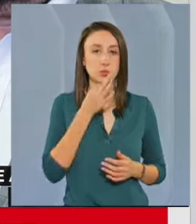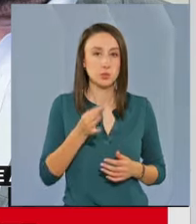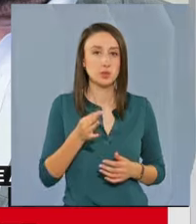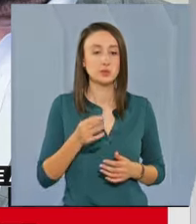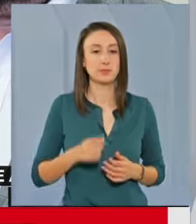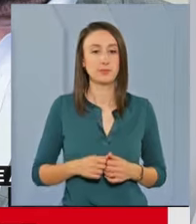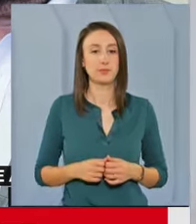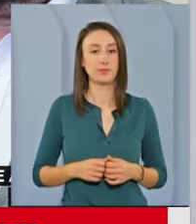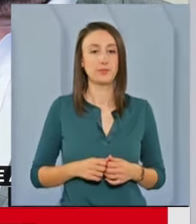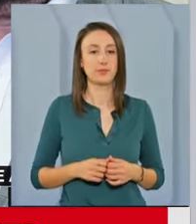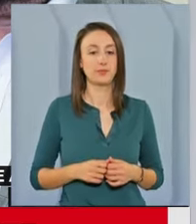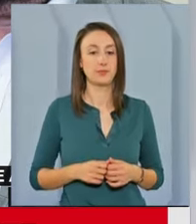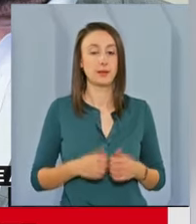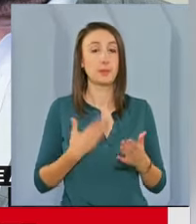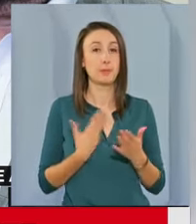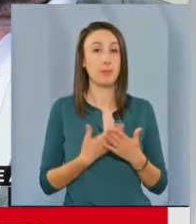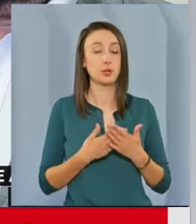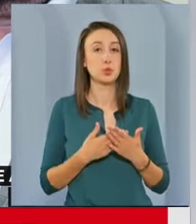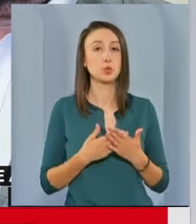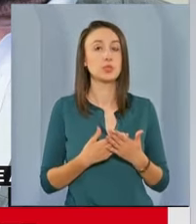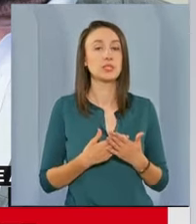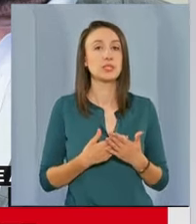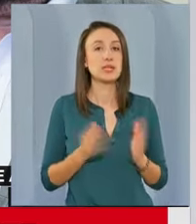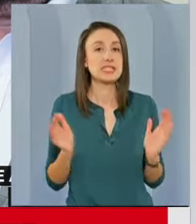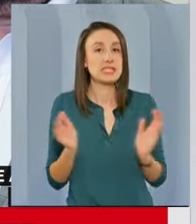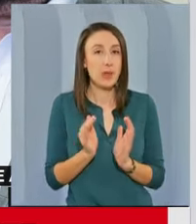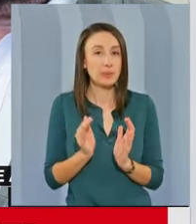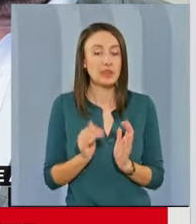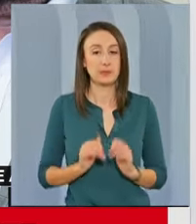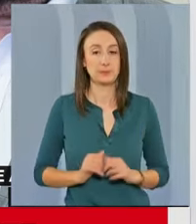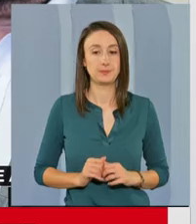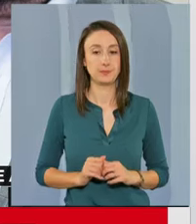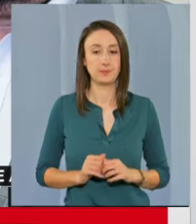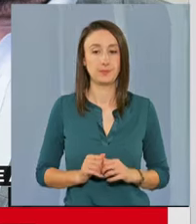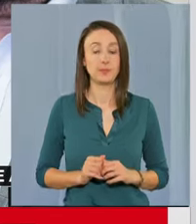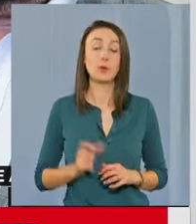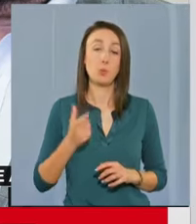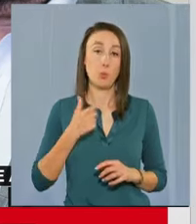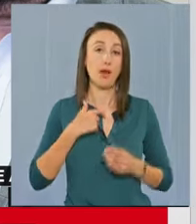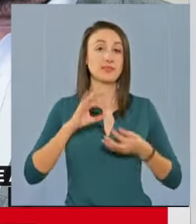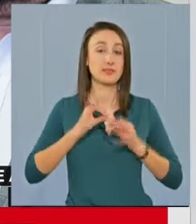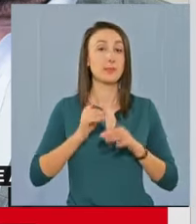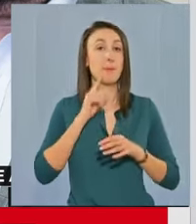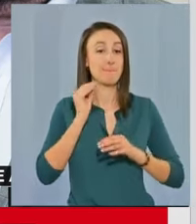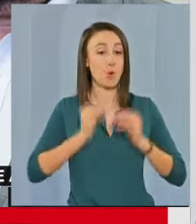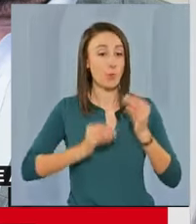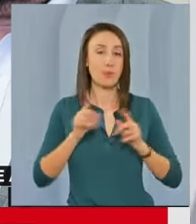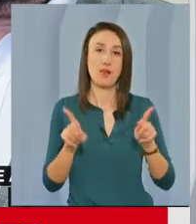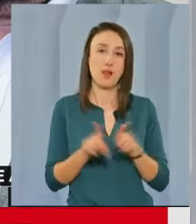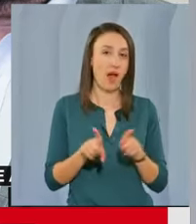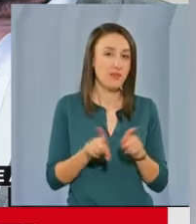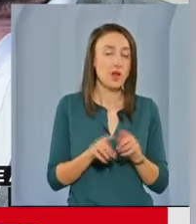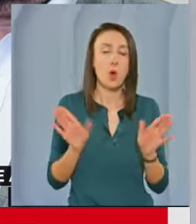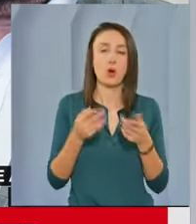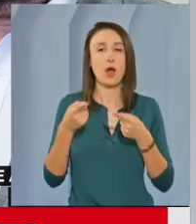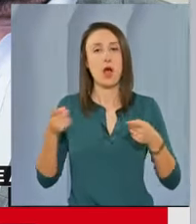pentru cure de slăbit, poate ridica probleme, pentru că, la fel ca în